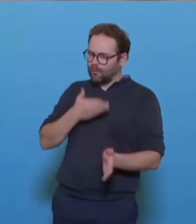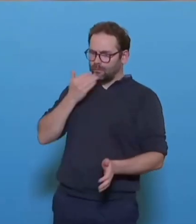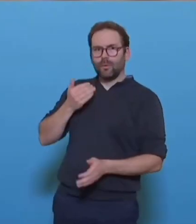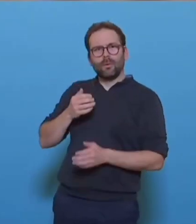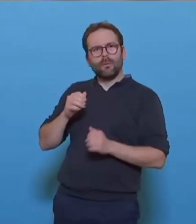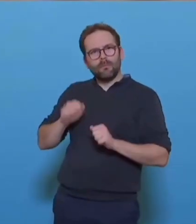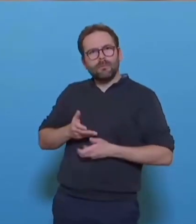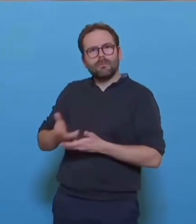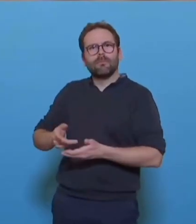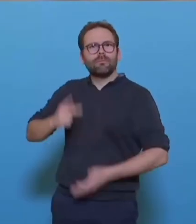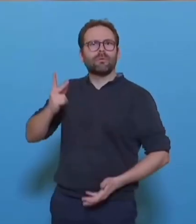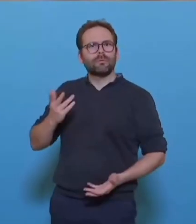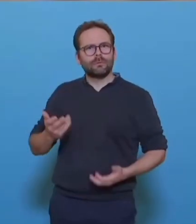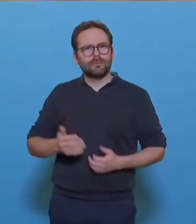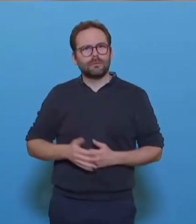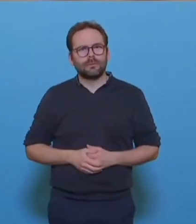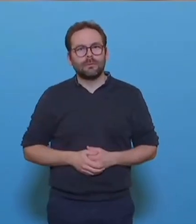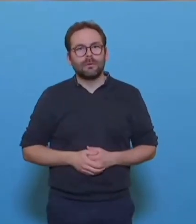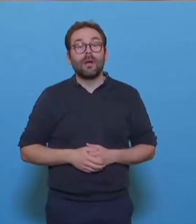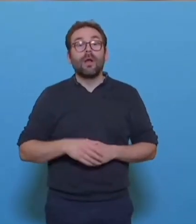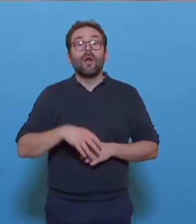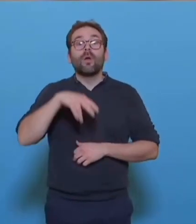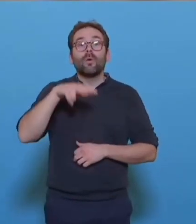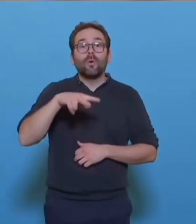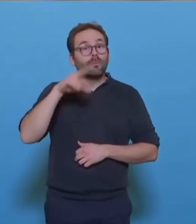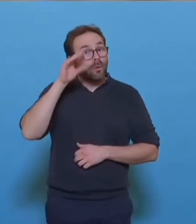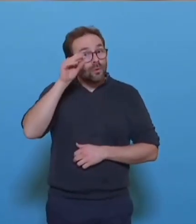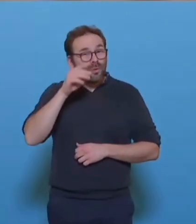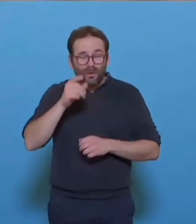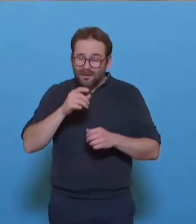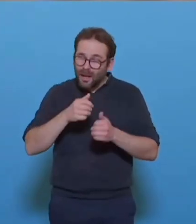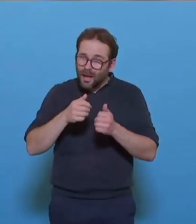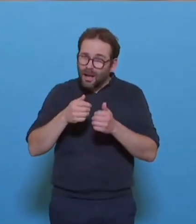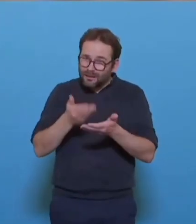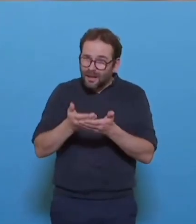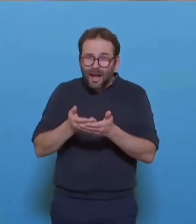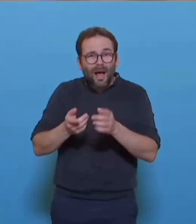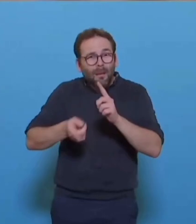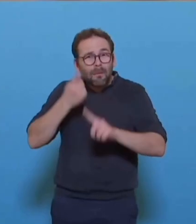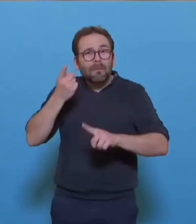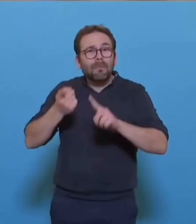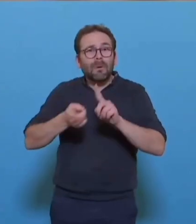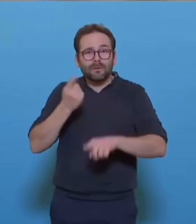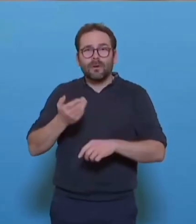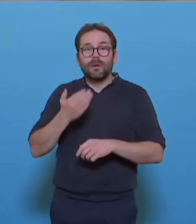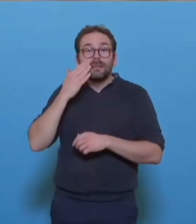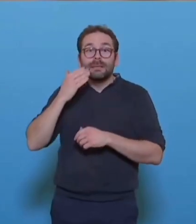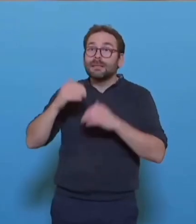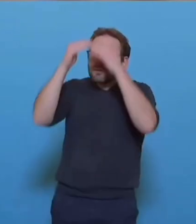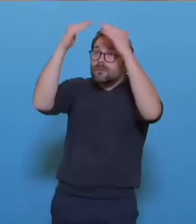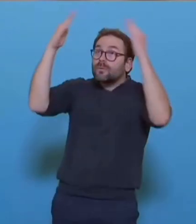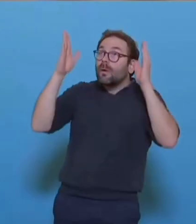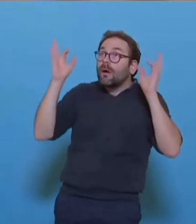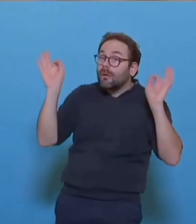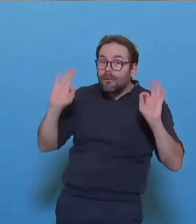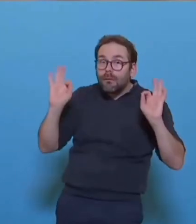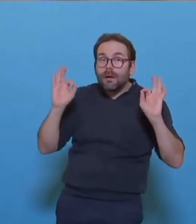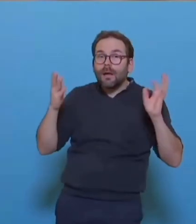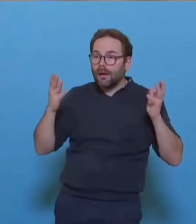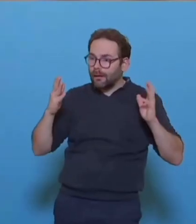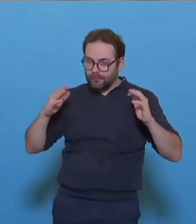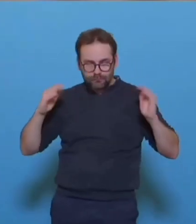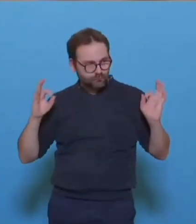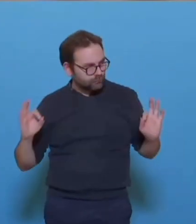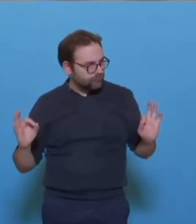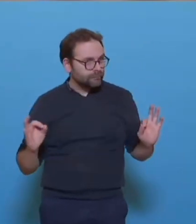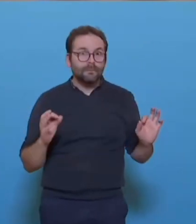plus. Le logement étudiant est un enjeu fondamental. Sans un toit décent et accessible, comment espérer qu'ils